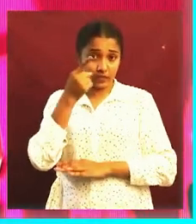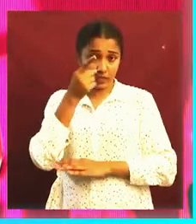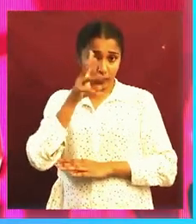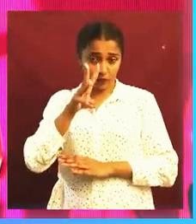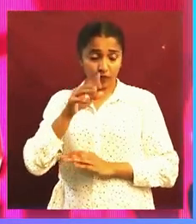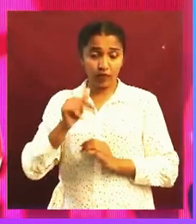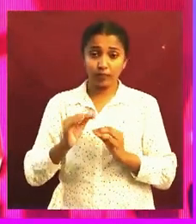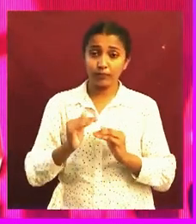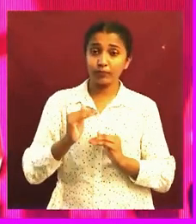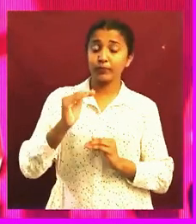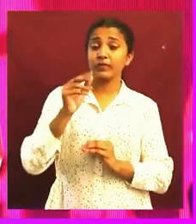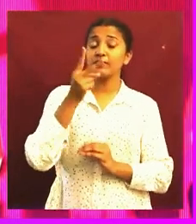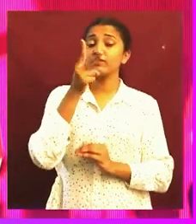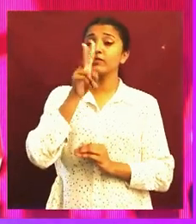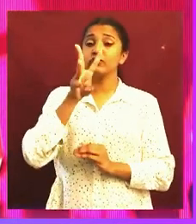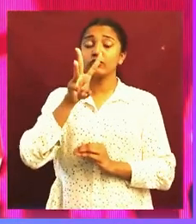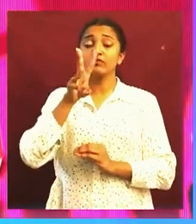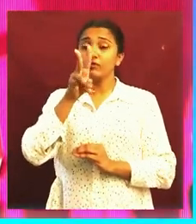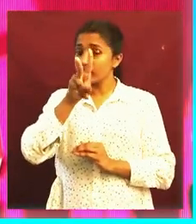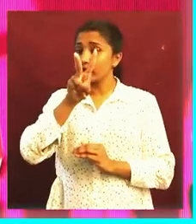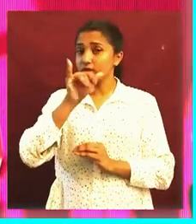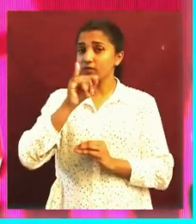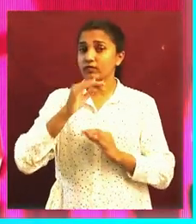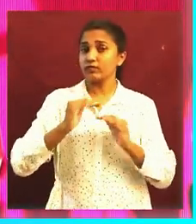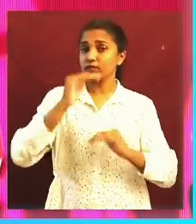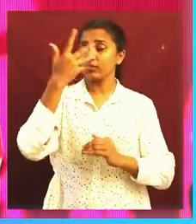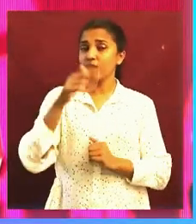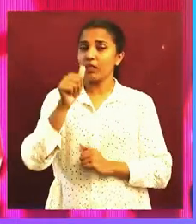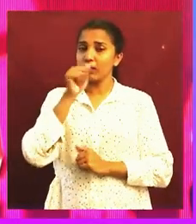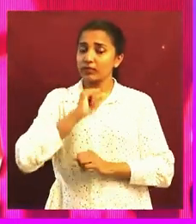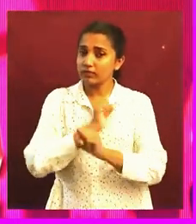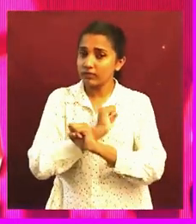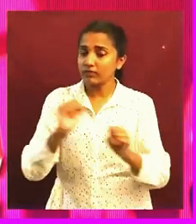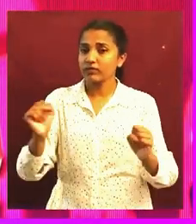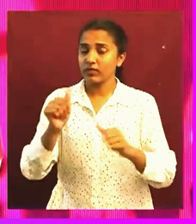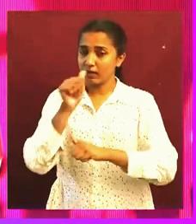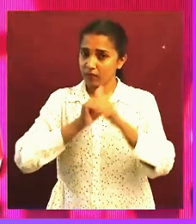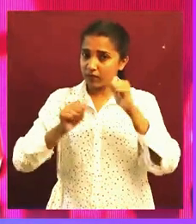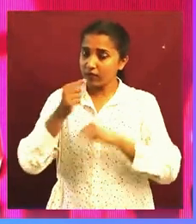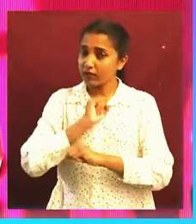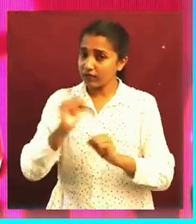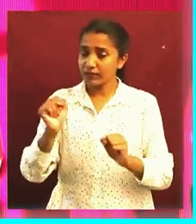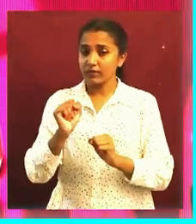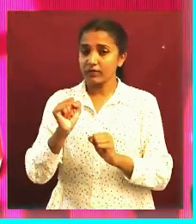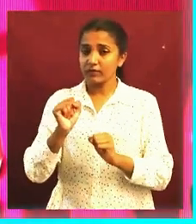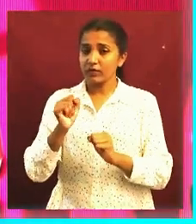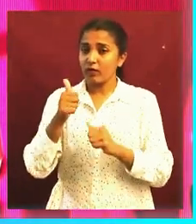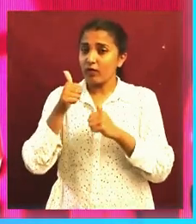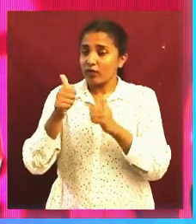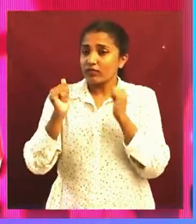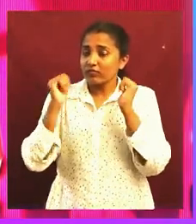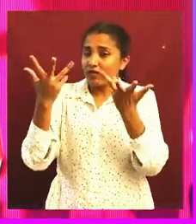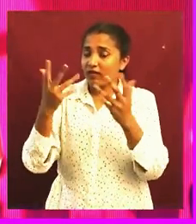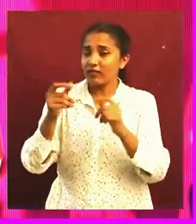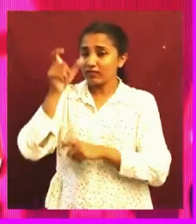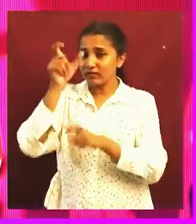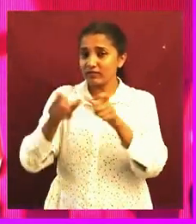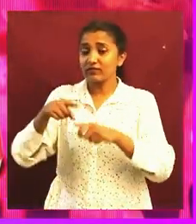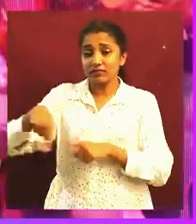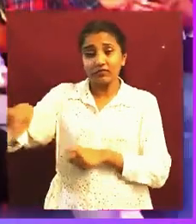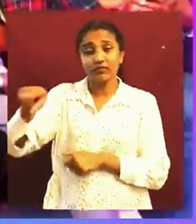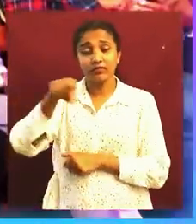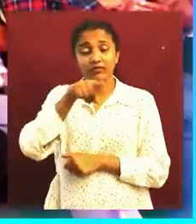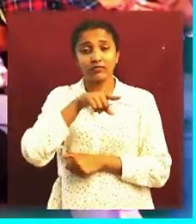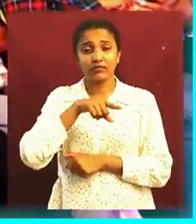வலாதிபி குசகென்னின ஜனதாவ பேஹத்தேதி ஜனதாவ ஹரியமங்க ஹரியமங்க ஆஹார வேலக்கு ஜனதாவ தமட சாதாரண